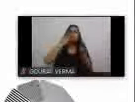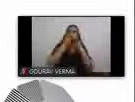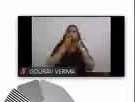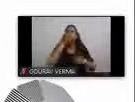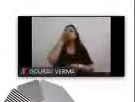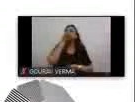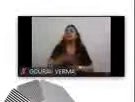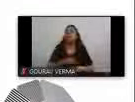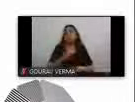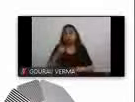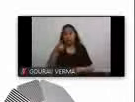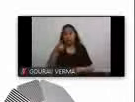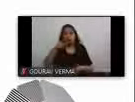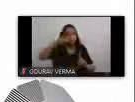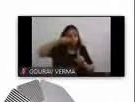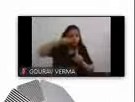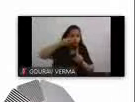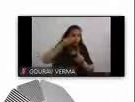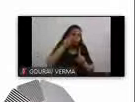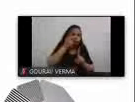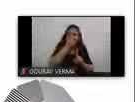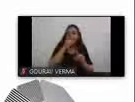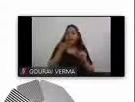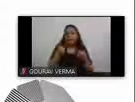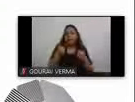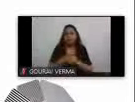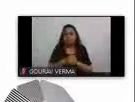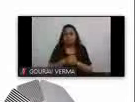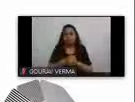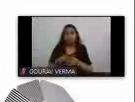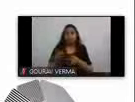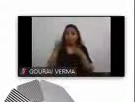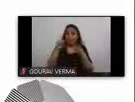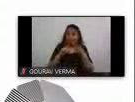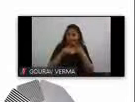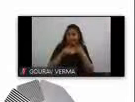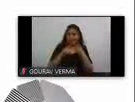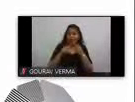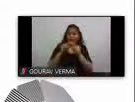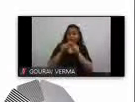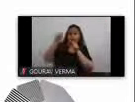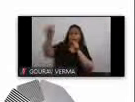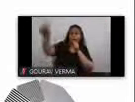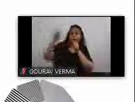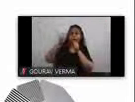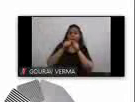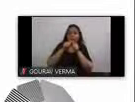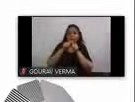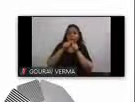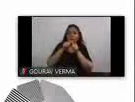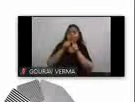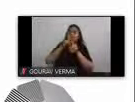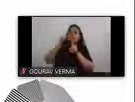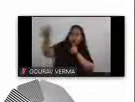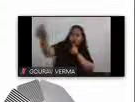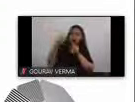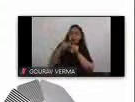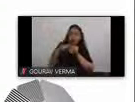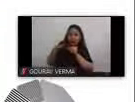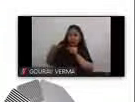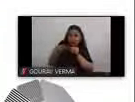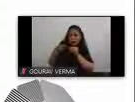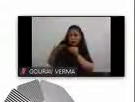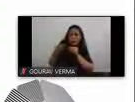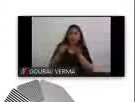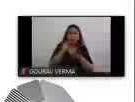नेक्स्ट इज विजुअल एक्विटी, जो डिस्टेंस मेजर करते हैं, जो नजदीक में देखने और दूर में देखने का क्षमता जो बच्चे में